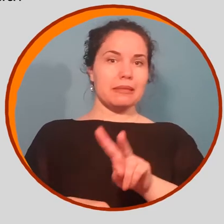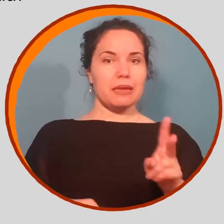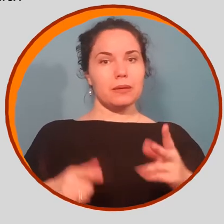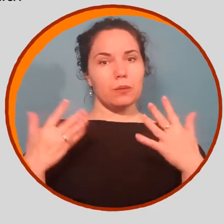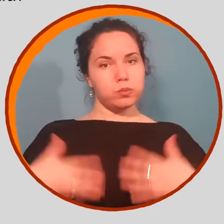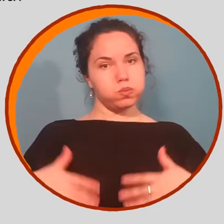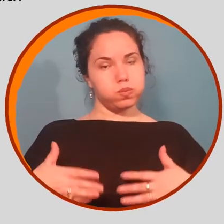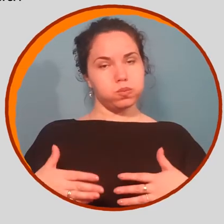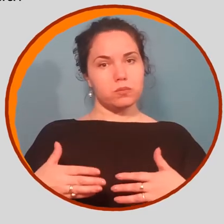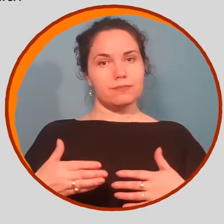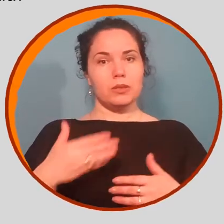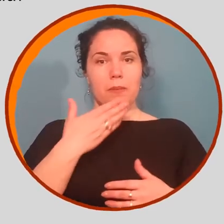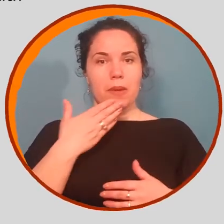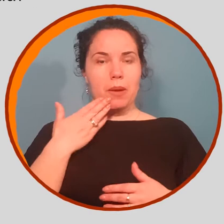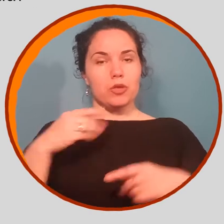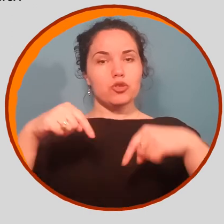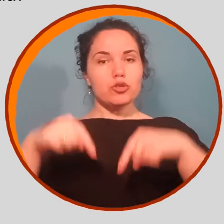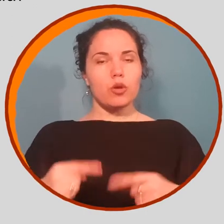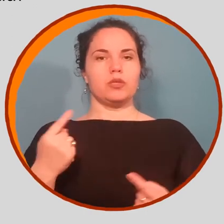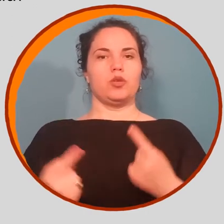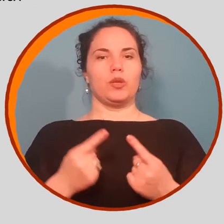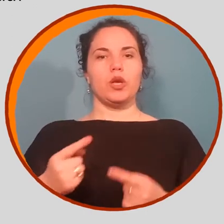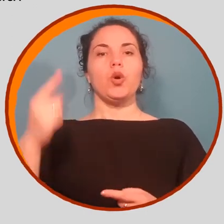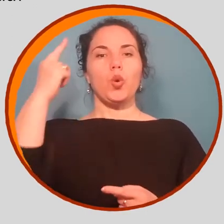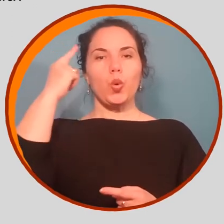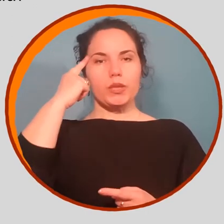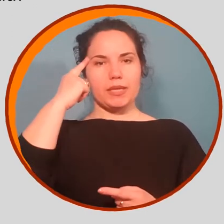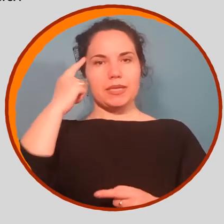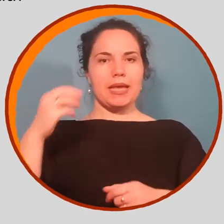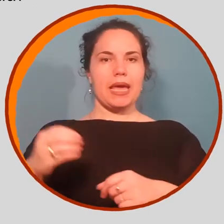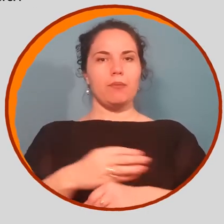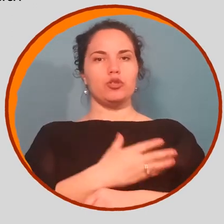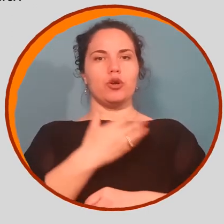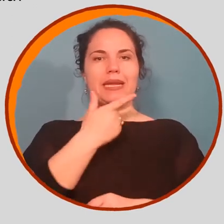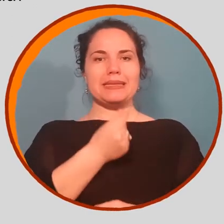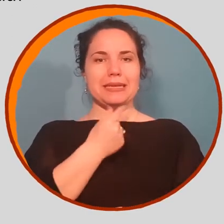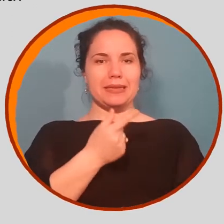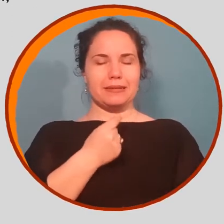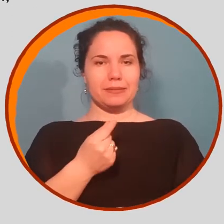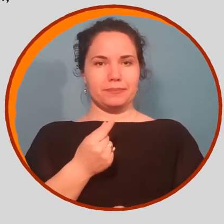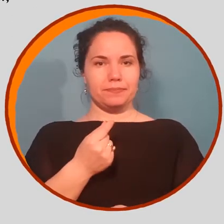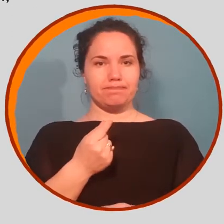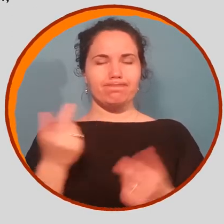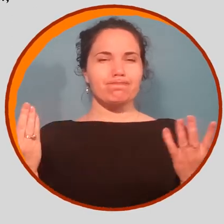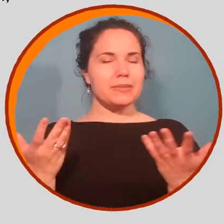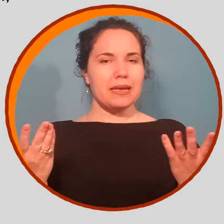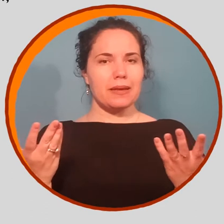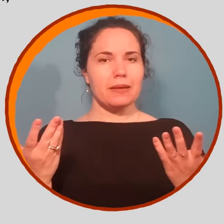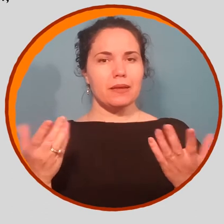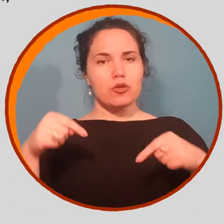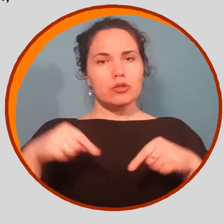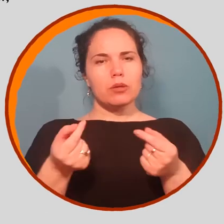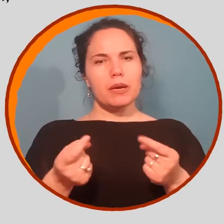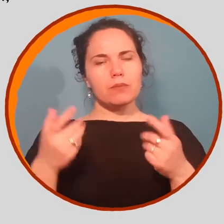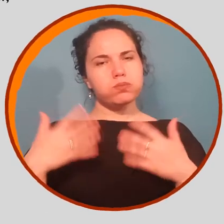Një gjë shumë e rëndësishme që prindrit mund të bëjnë në këto rrethana është të kujdesen për shëndetin emocional të adoleshentit. Është shumë